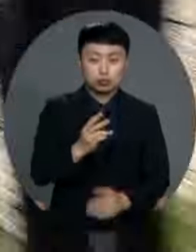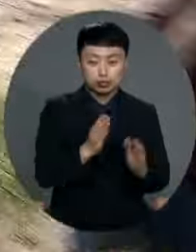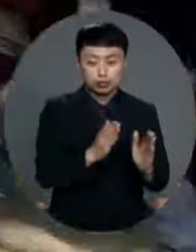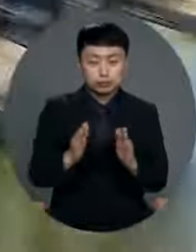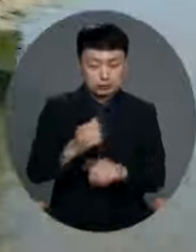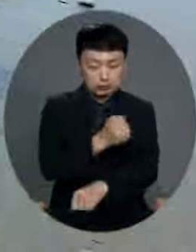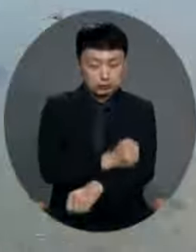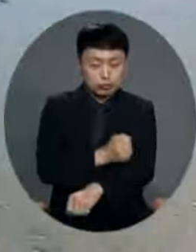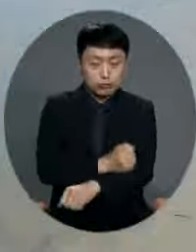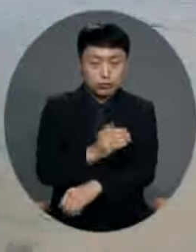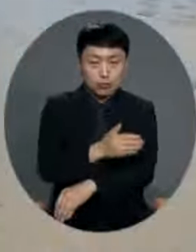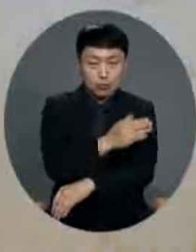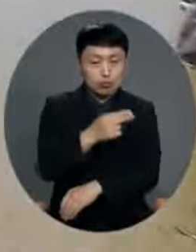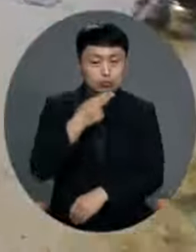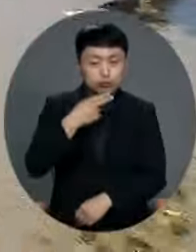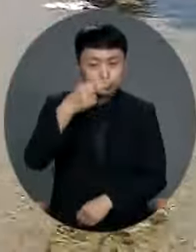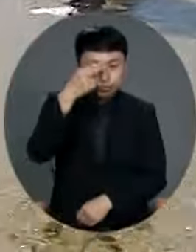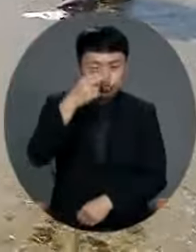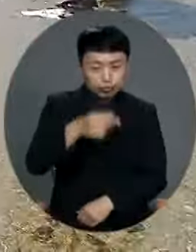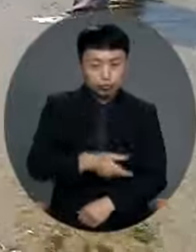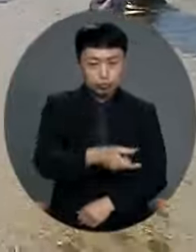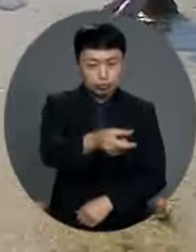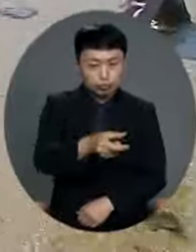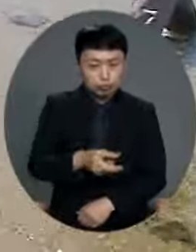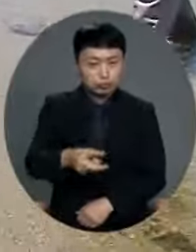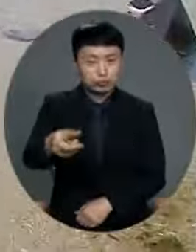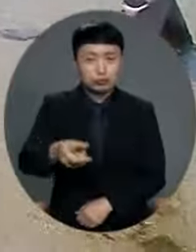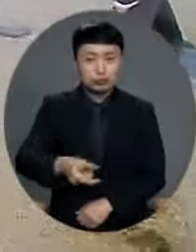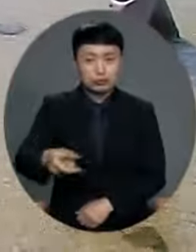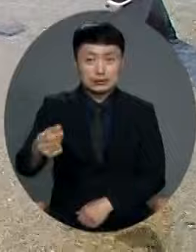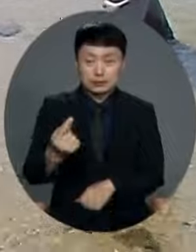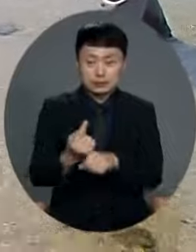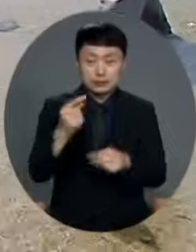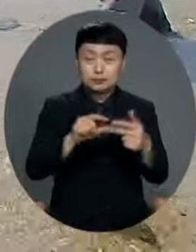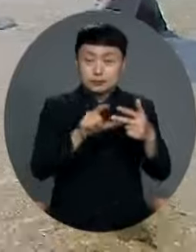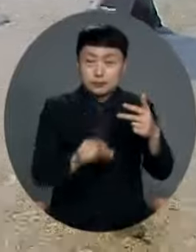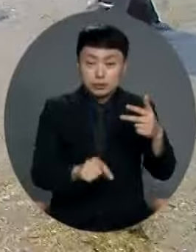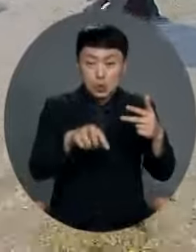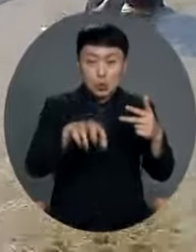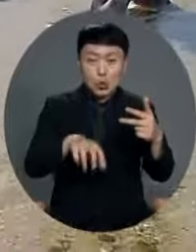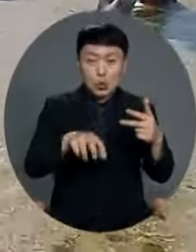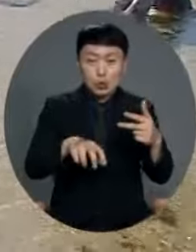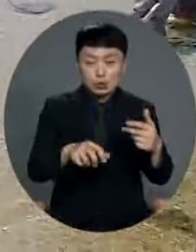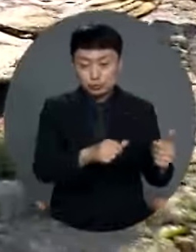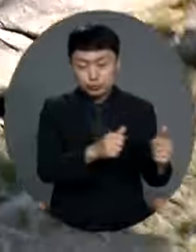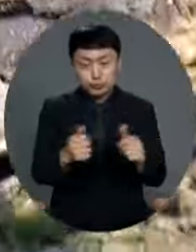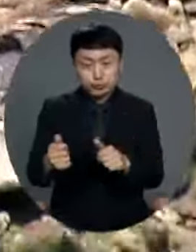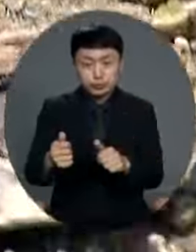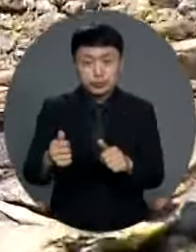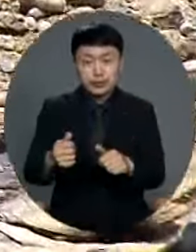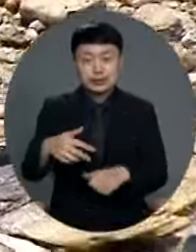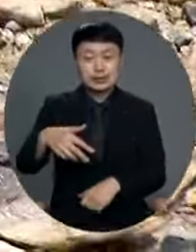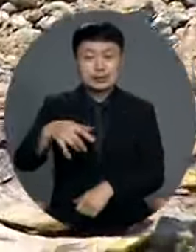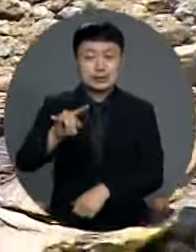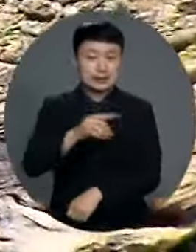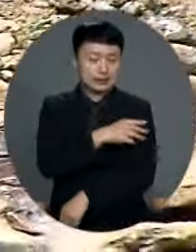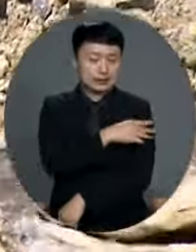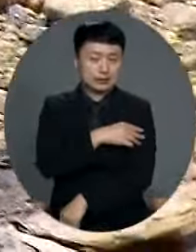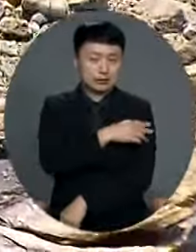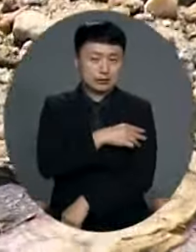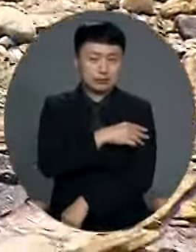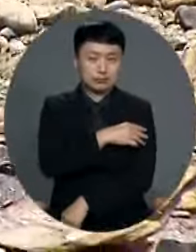황태포 술을 물에 흘려보내며 지난해 7월 이곳에서 떠나보낸 부하 상병을